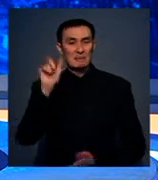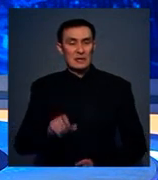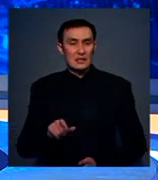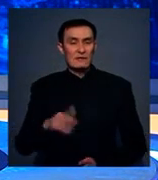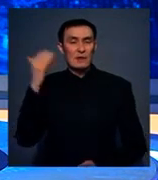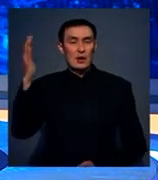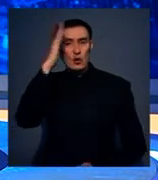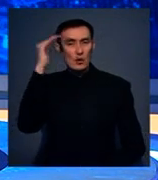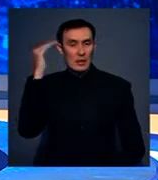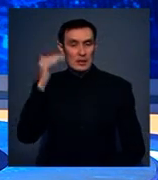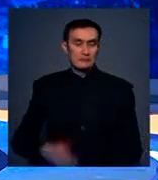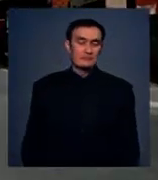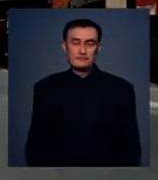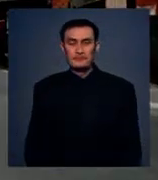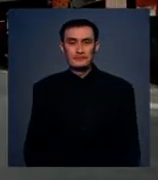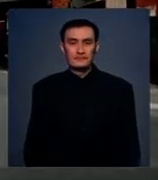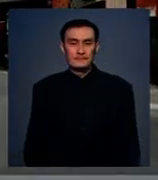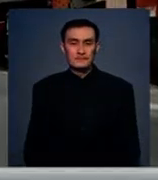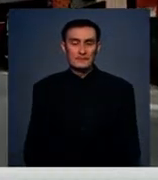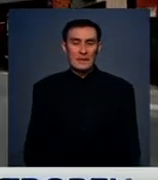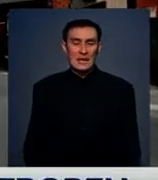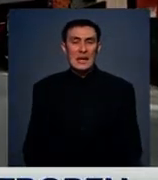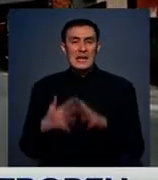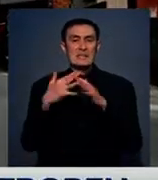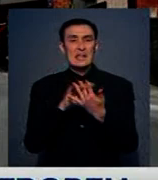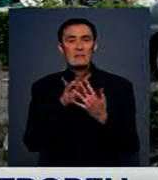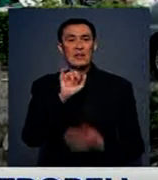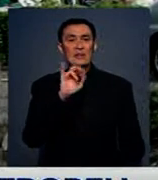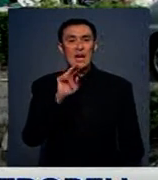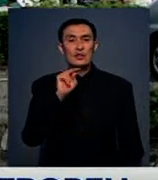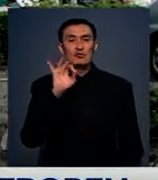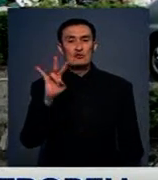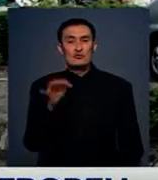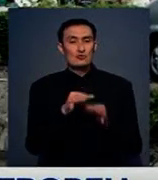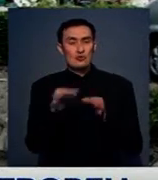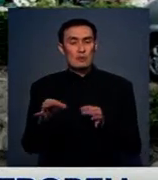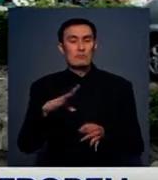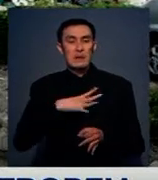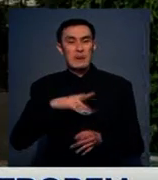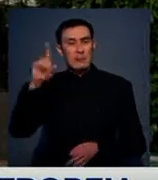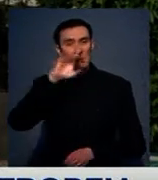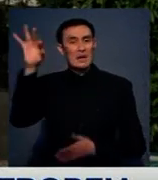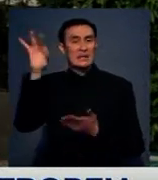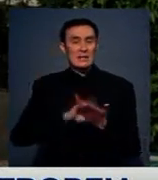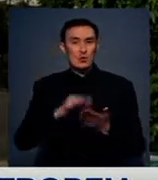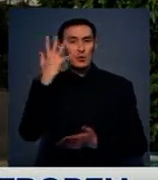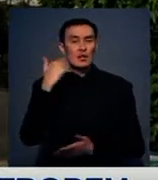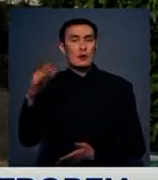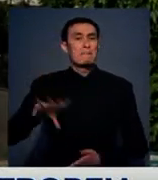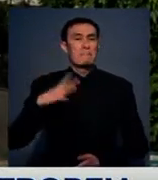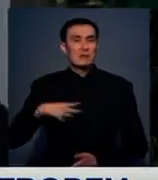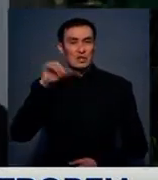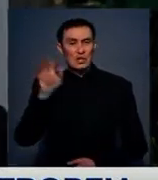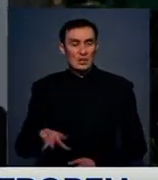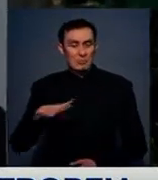Сеуле Владислав Цой. Деревня Намчон в провинции Кёнсан-Намдо стала популярной сразу после того, как ее бывший